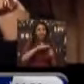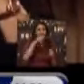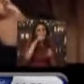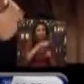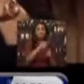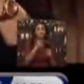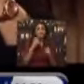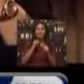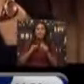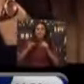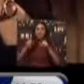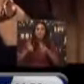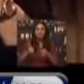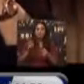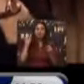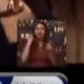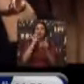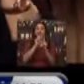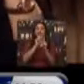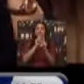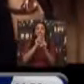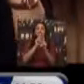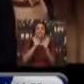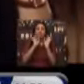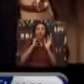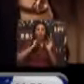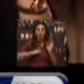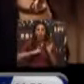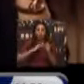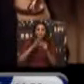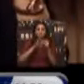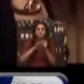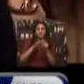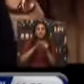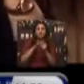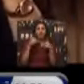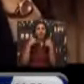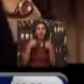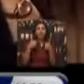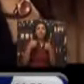وبتكسب وبتمشي. لكن السينما ليها أهداف